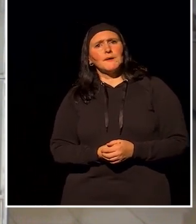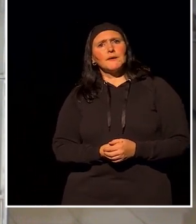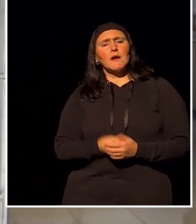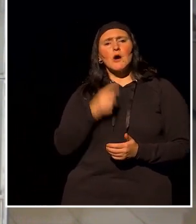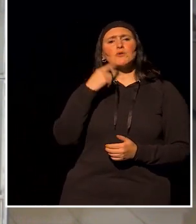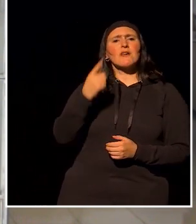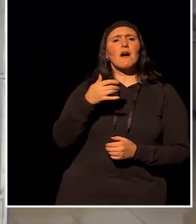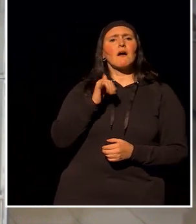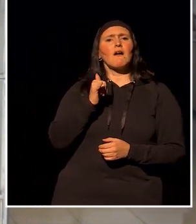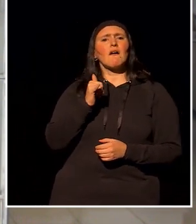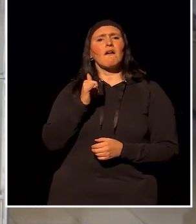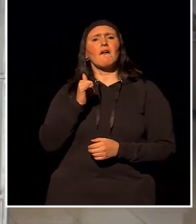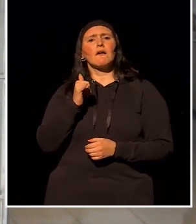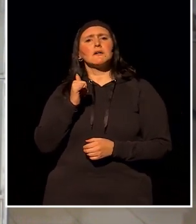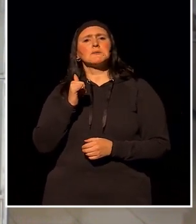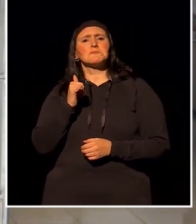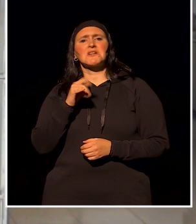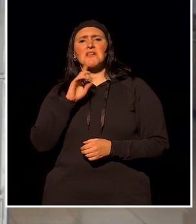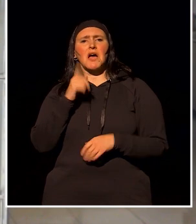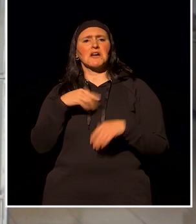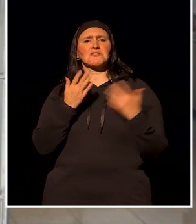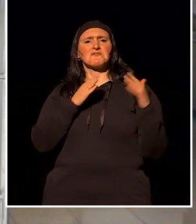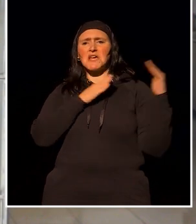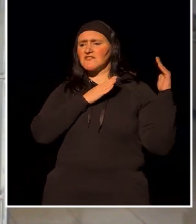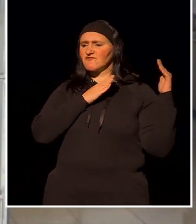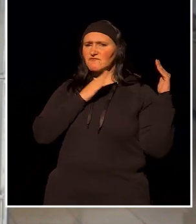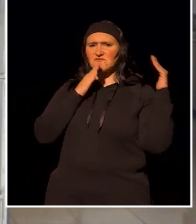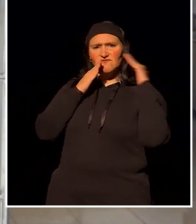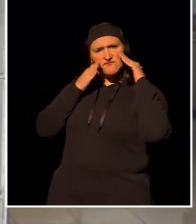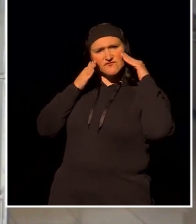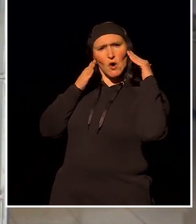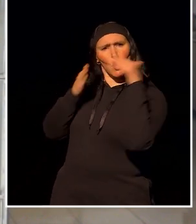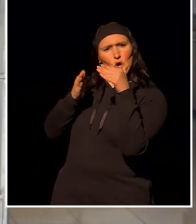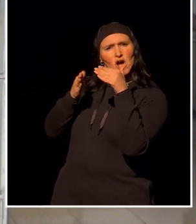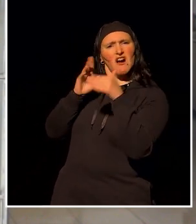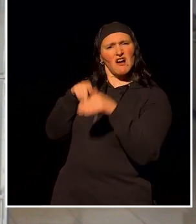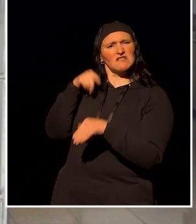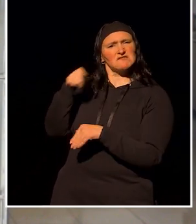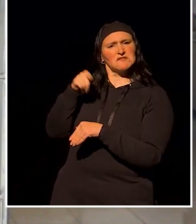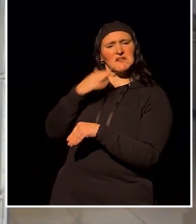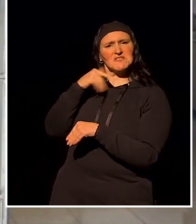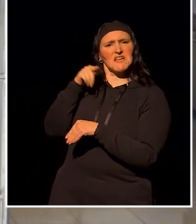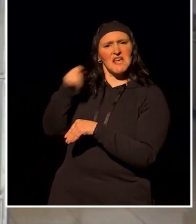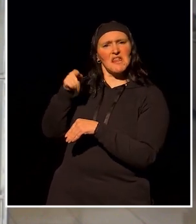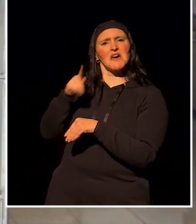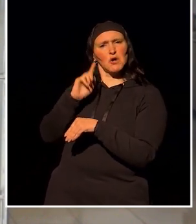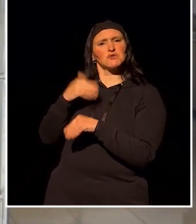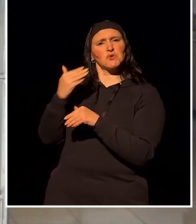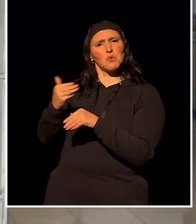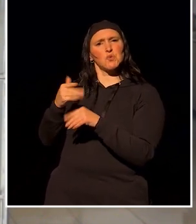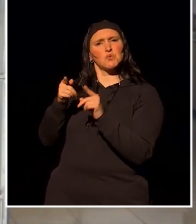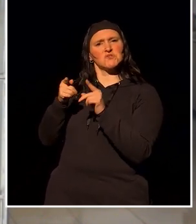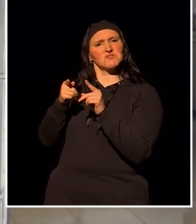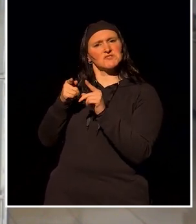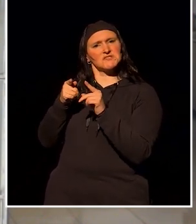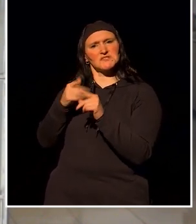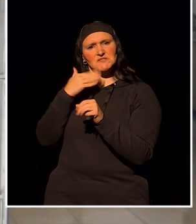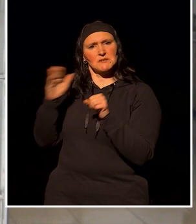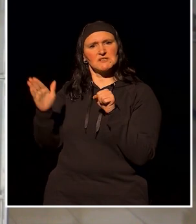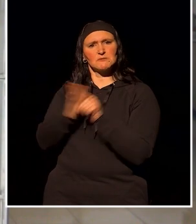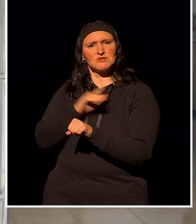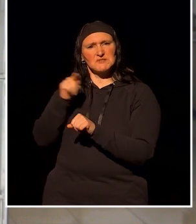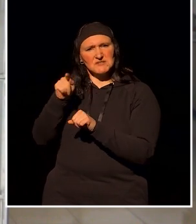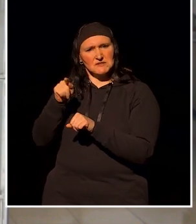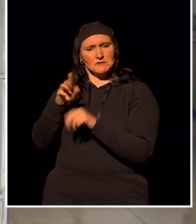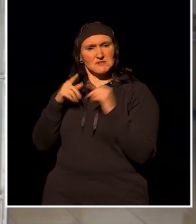ist für den Antisemitismus. In der Hinsicht war ich ja wirklich ein überzeugter Überzionist, dass ich glaubte, dass ich vor dem